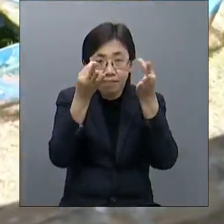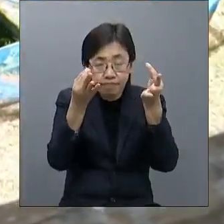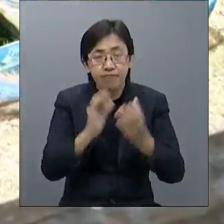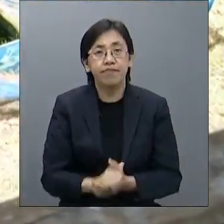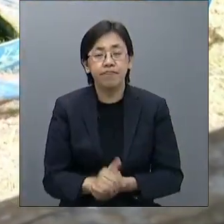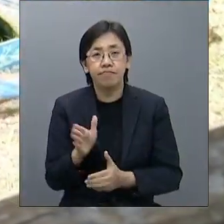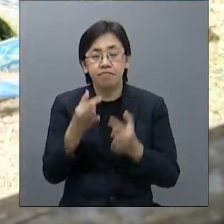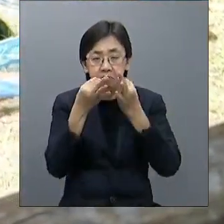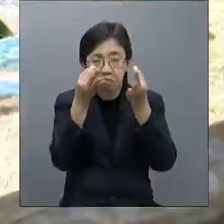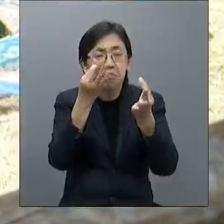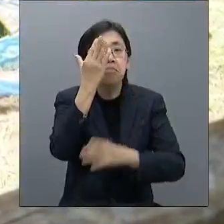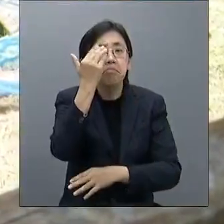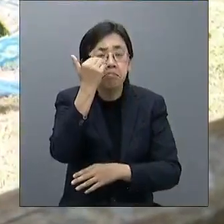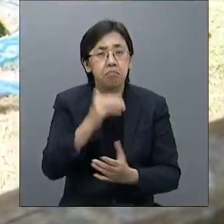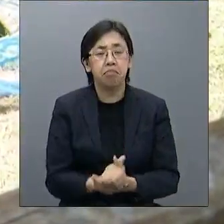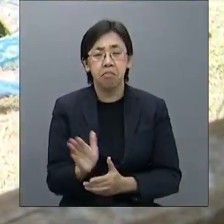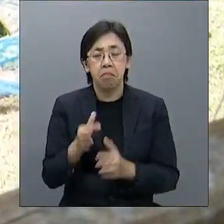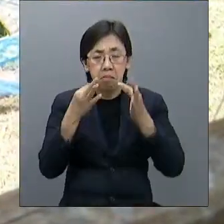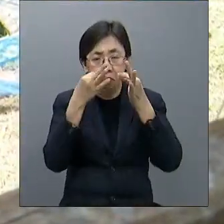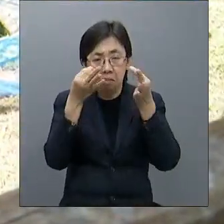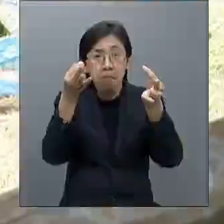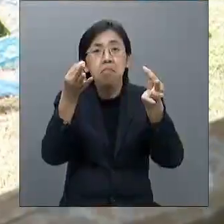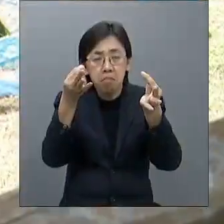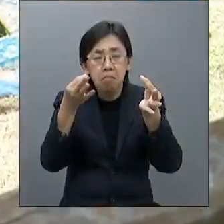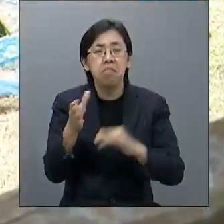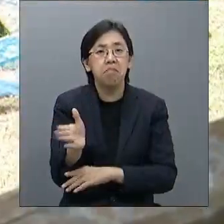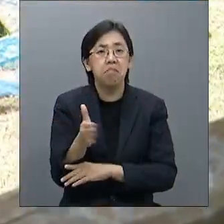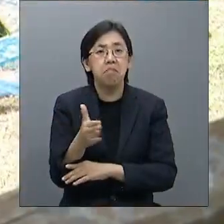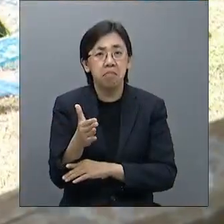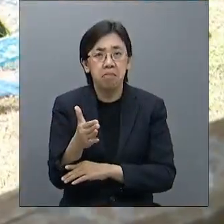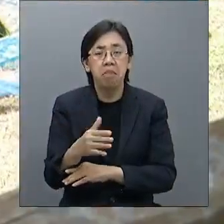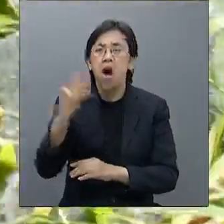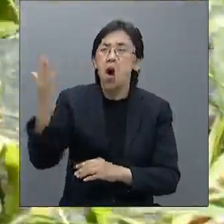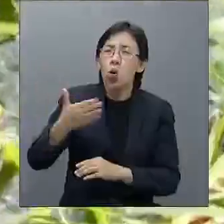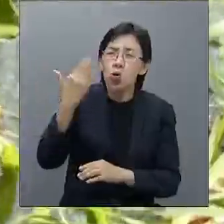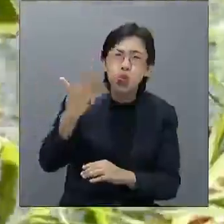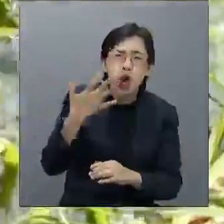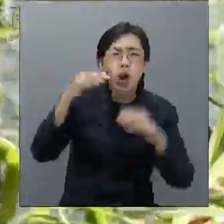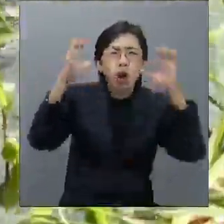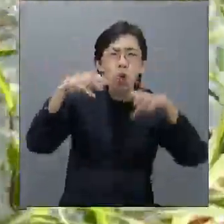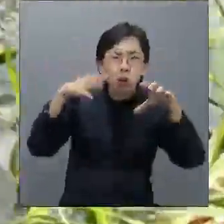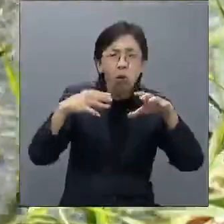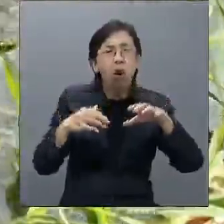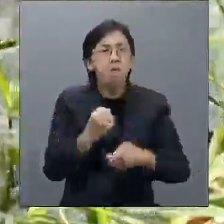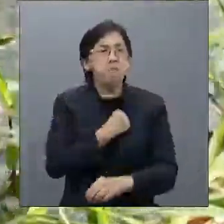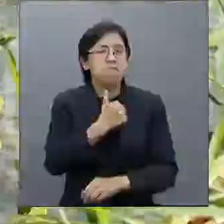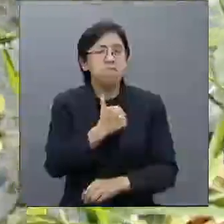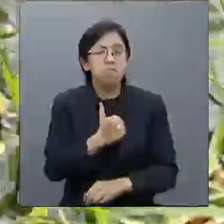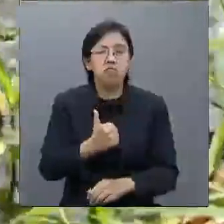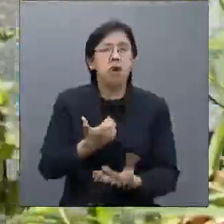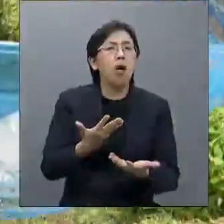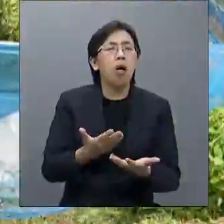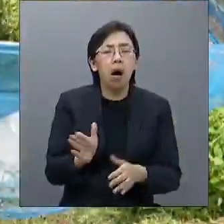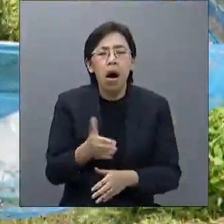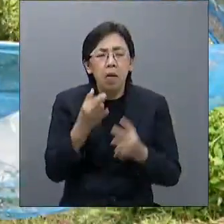าที่ทำไมที่เลี้ยงปลาดุกเพราะว่าปลาดุกเป็นปลาที่ทนต่อสภาพอากาศ ต่างๆเยอะนะครับโรคภัยต่างๆที่จะเกิดขึ้นกับปล